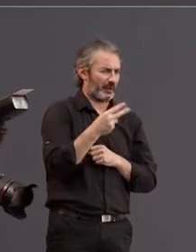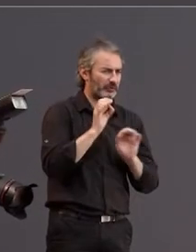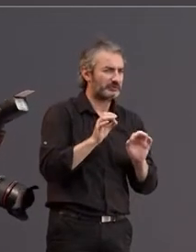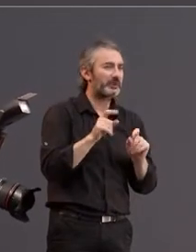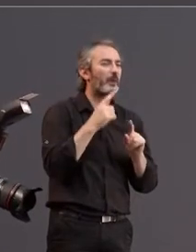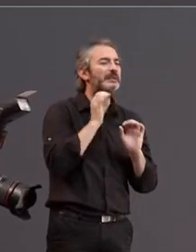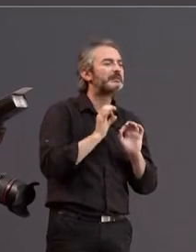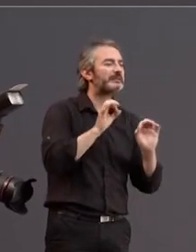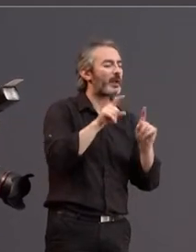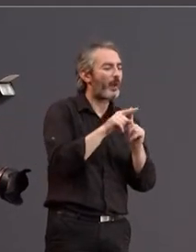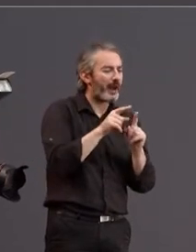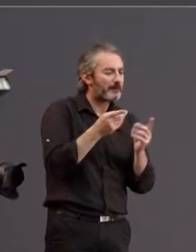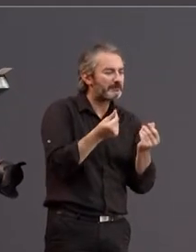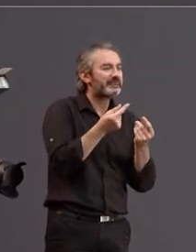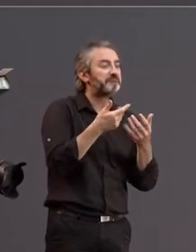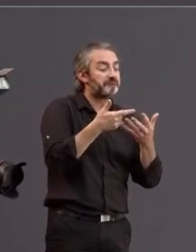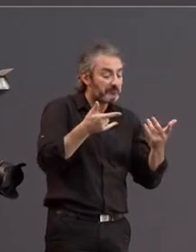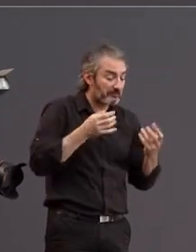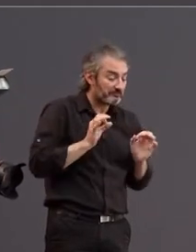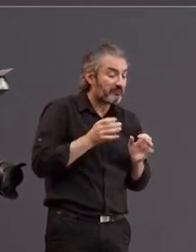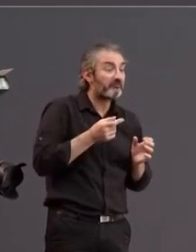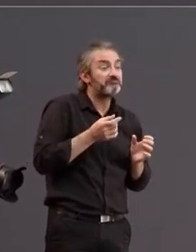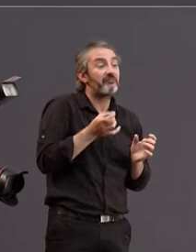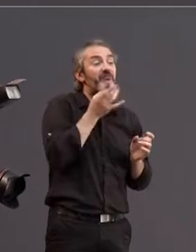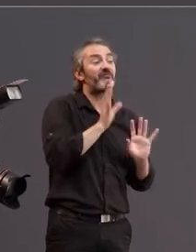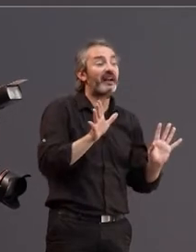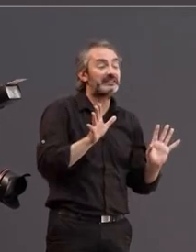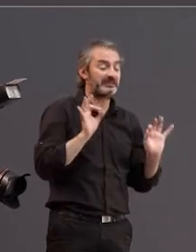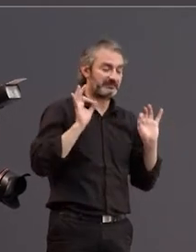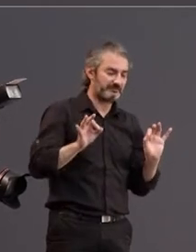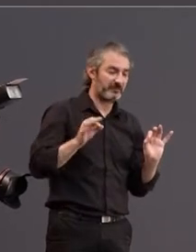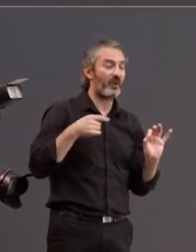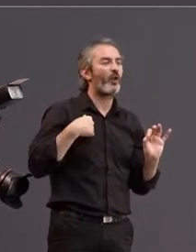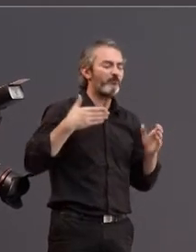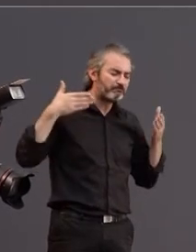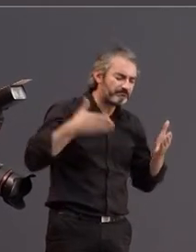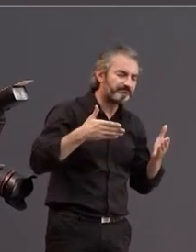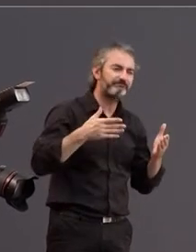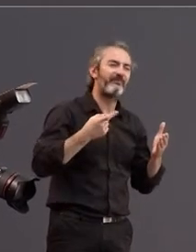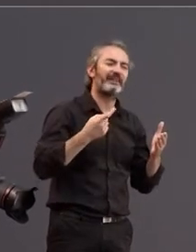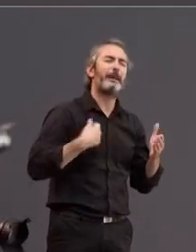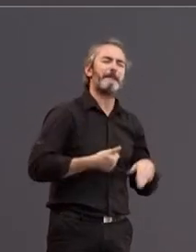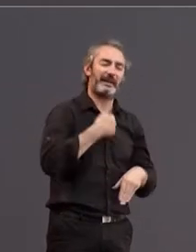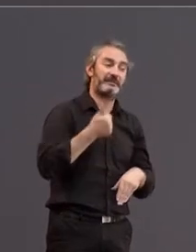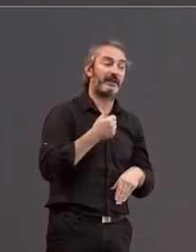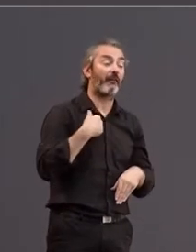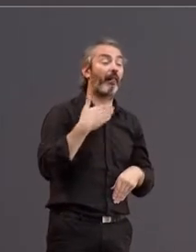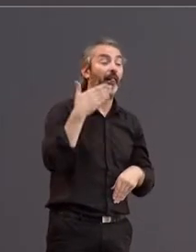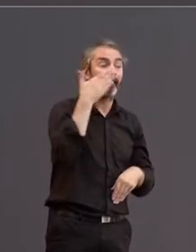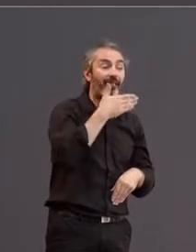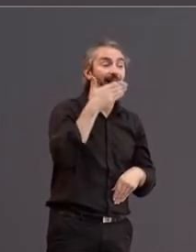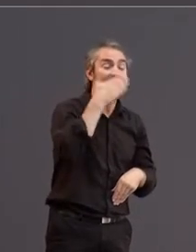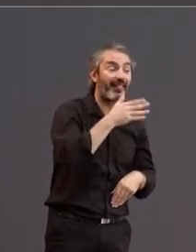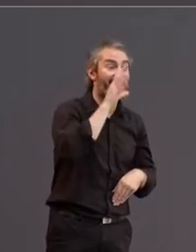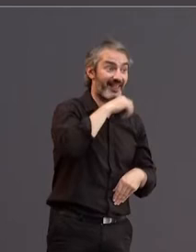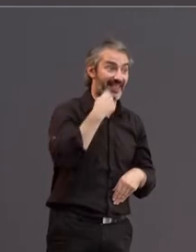molt especials, semblava un text facilet i potser no hi vaig posar tota la cura que hi hauria d'haver posat. Em van passar per alt uns petits